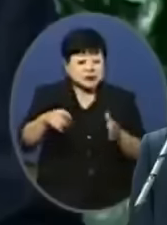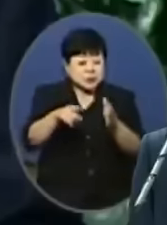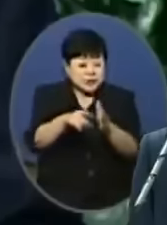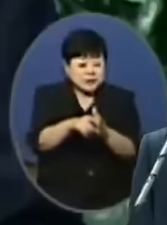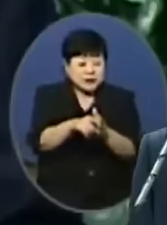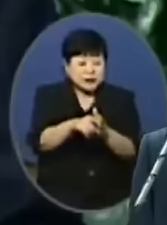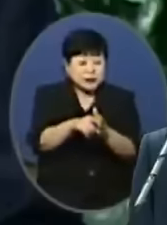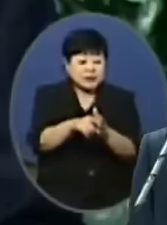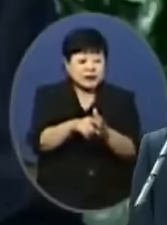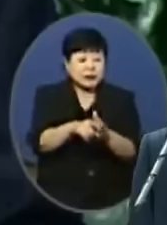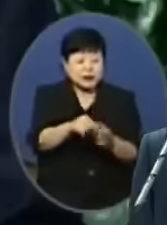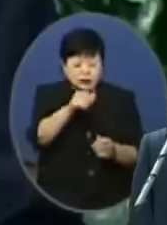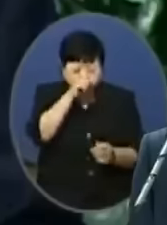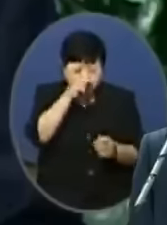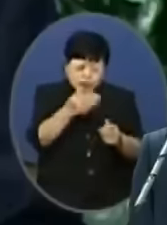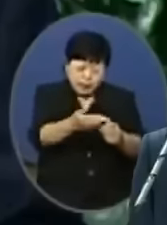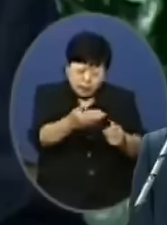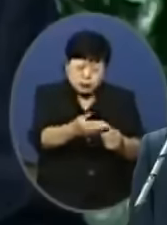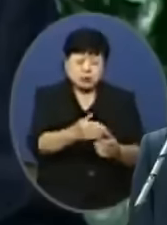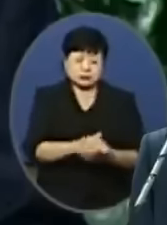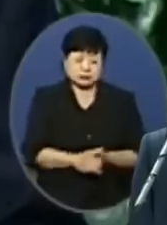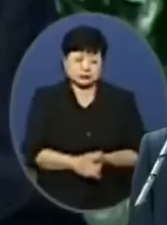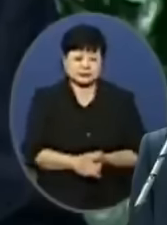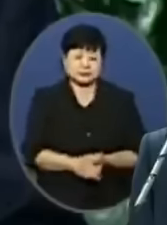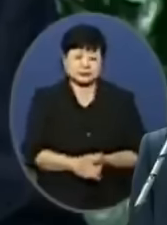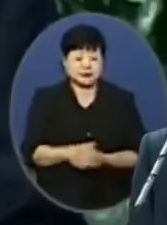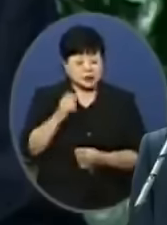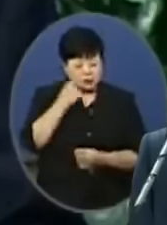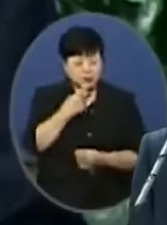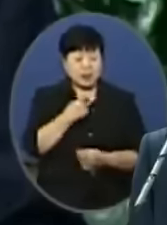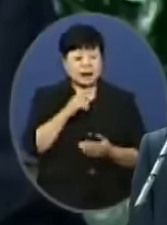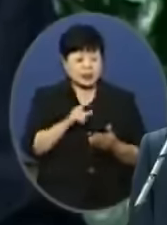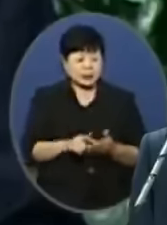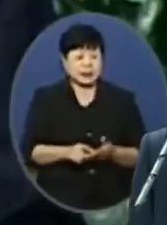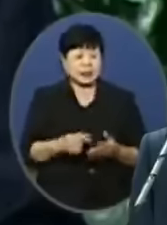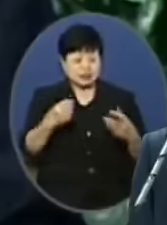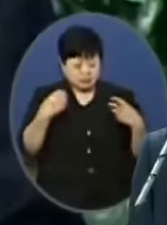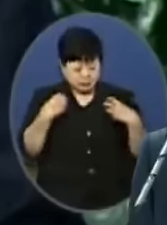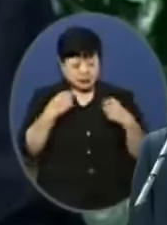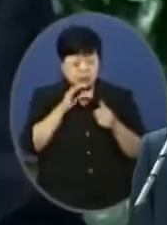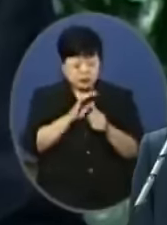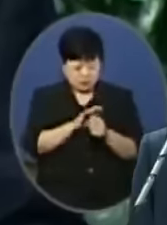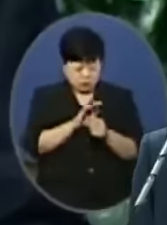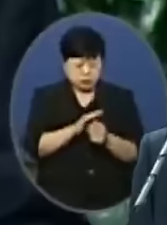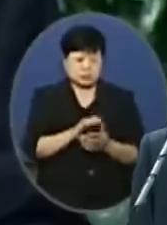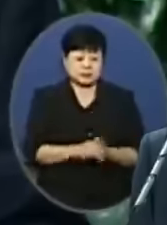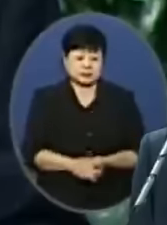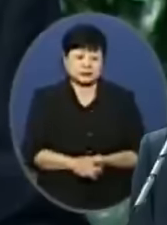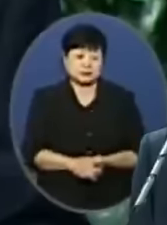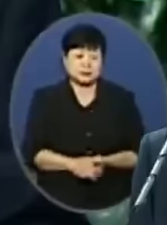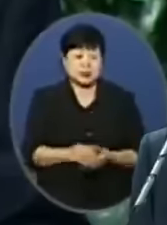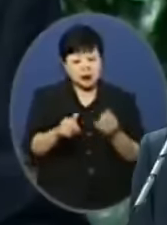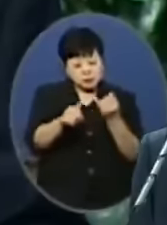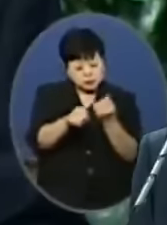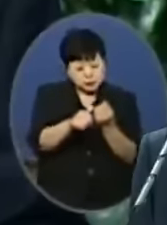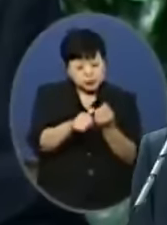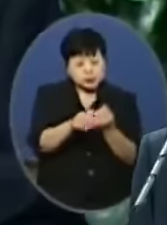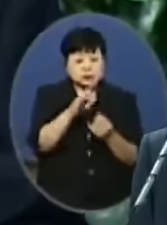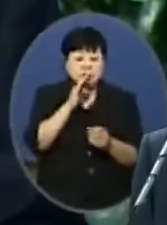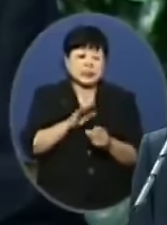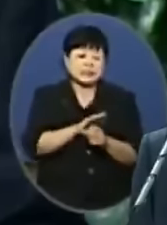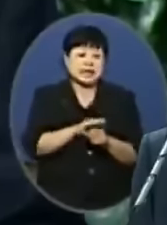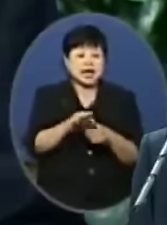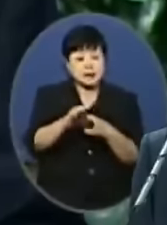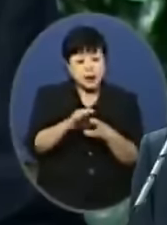위해서 뭘 좋은 걸 안 해주겠습니까? 어려운 일도 다 맡아서 해주기를 원하는 것입니다. 부부간에도 정말